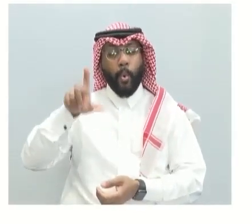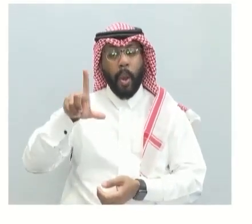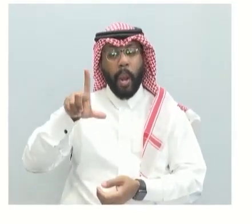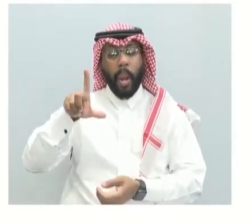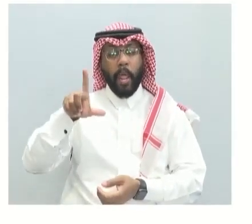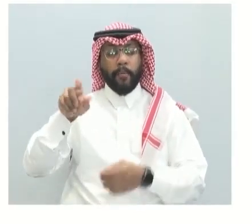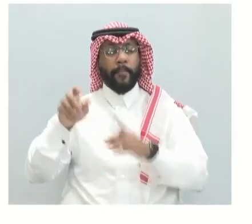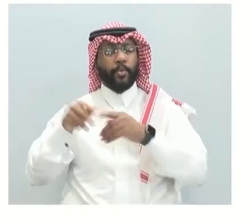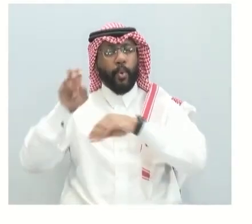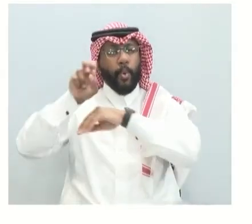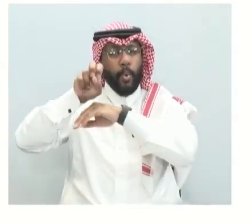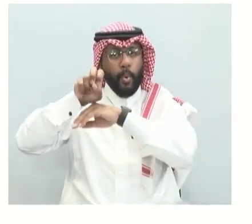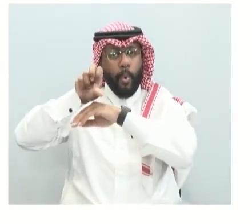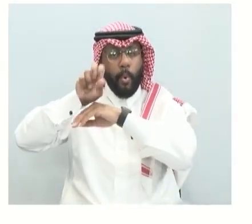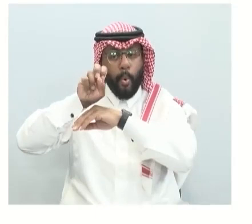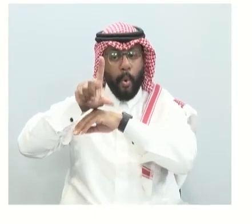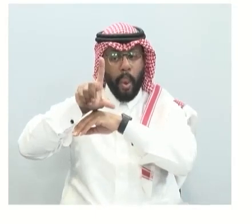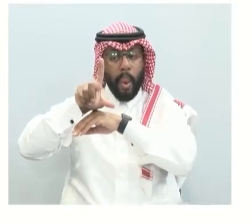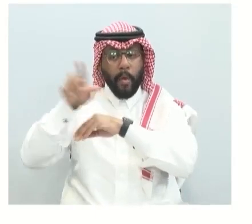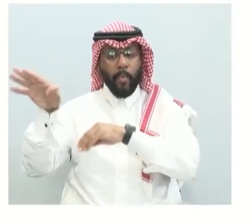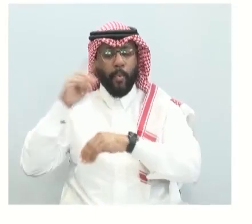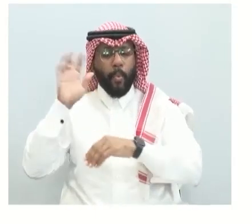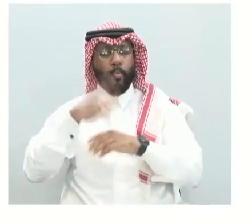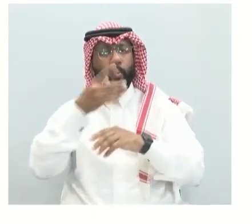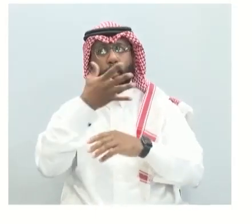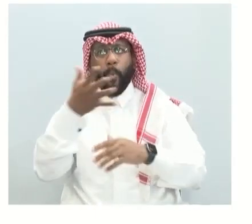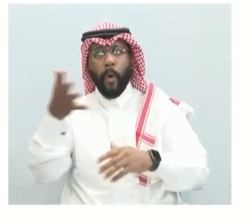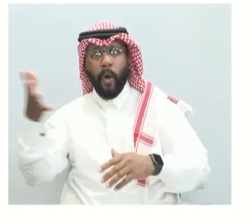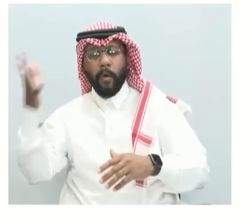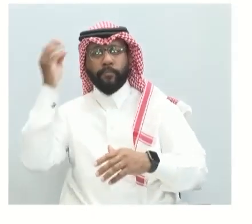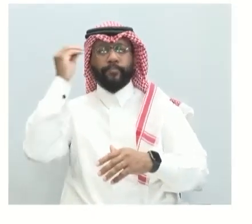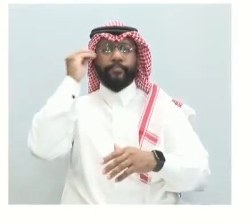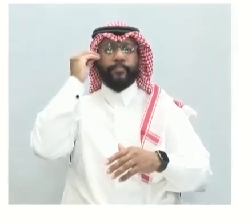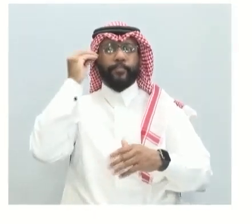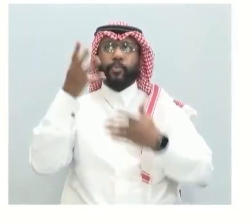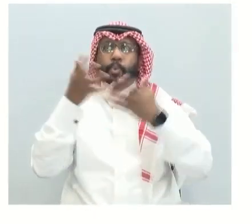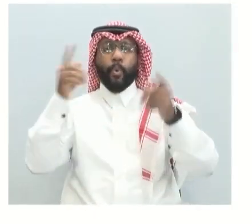الجوجل او محرك البنج الموجود في الصفحات